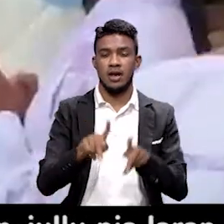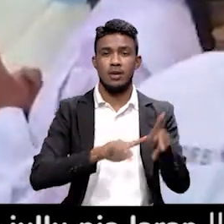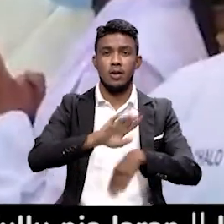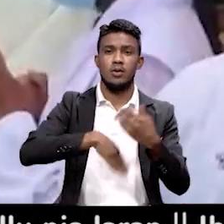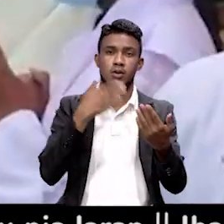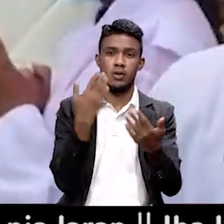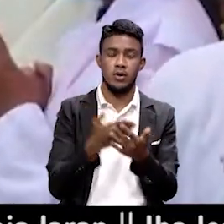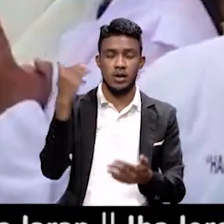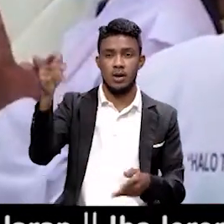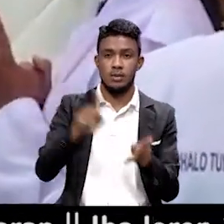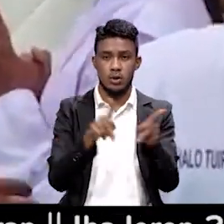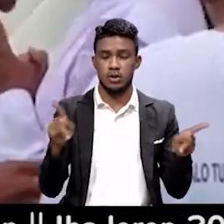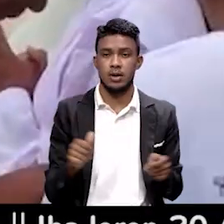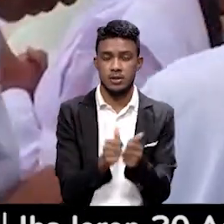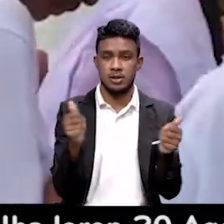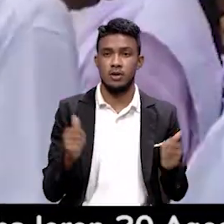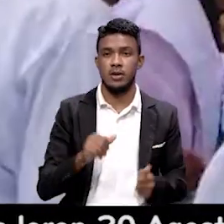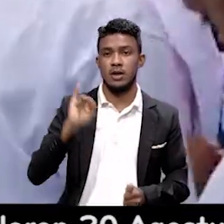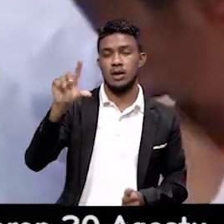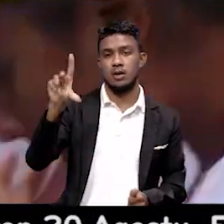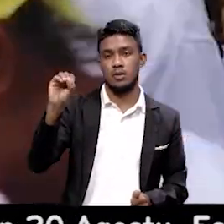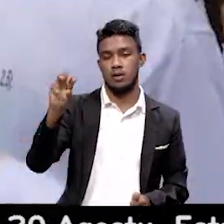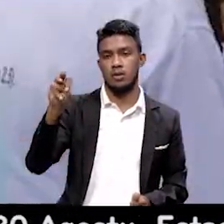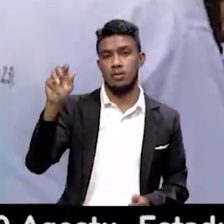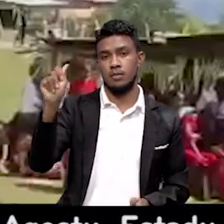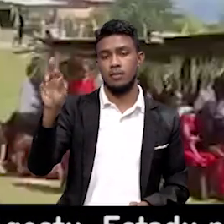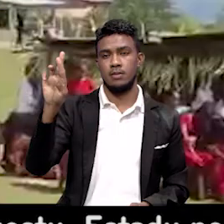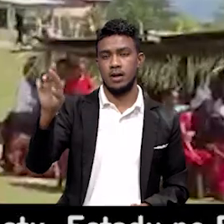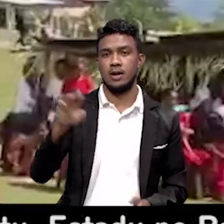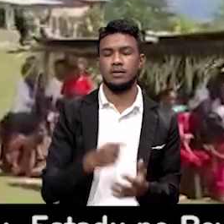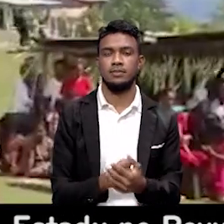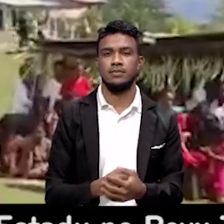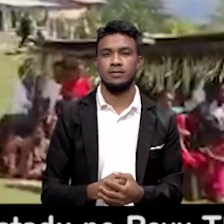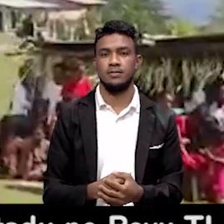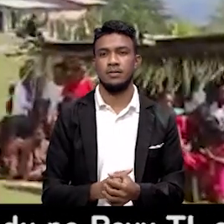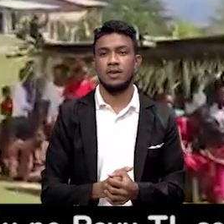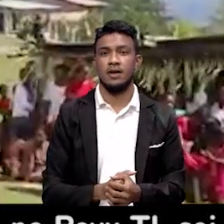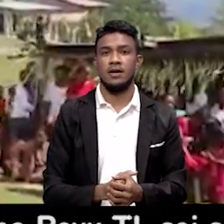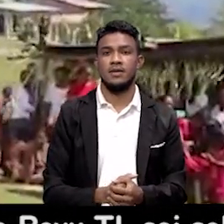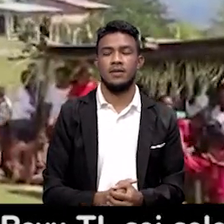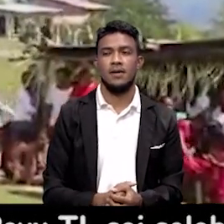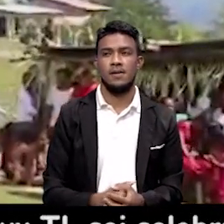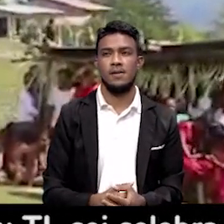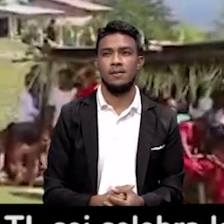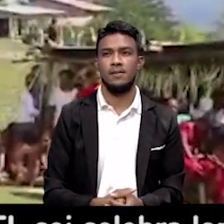postu administrativo Ilomar no sarani sirahusi suku seluk iha lautem. Ferdi Suarez, ZMN.